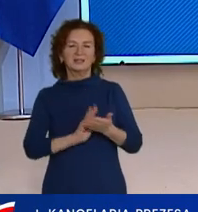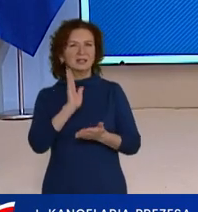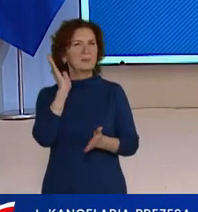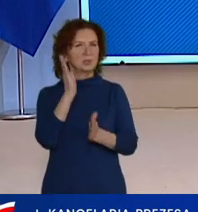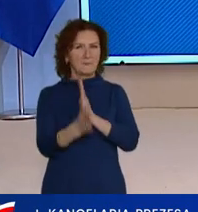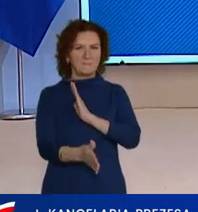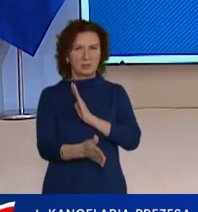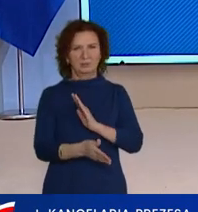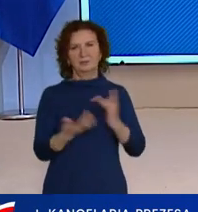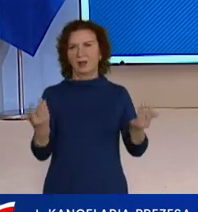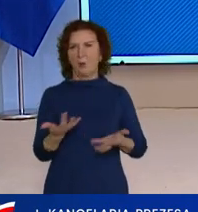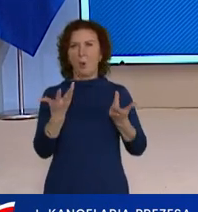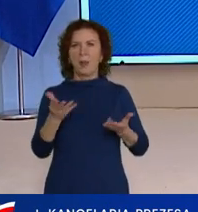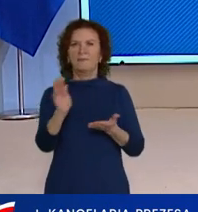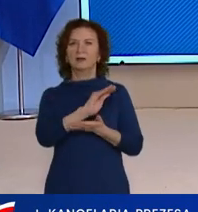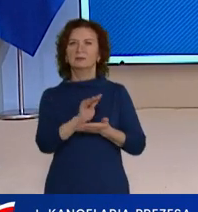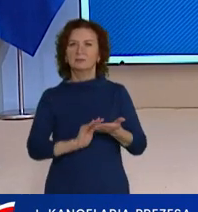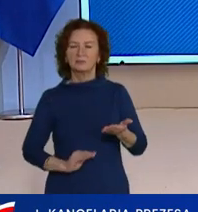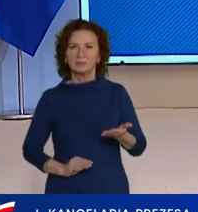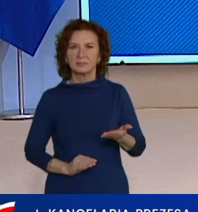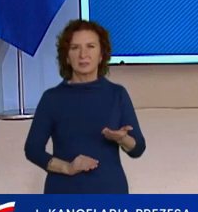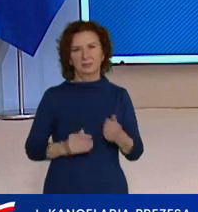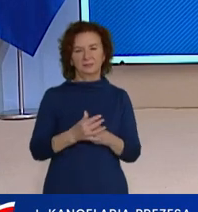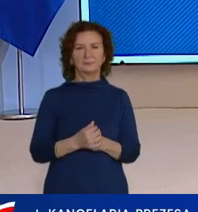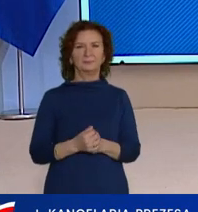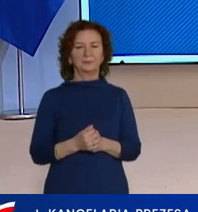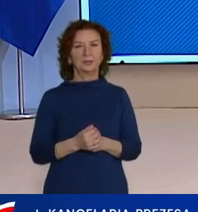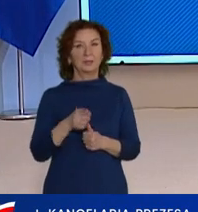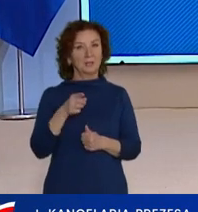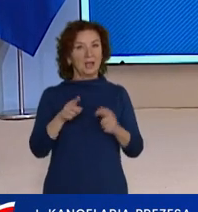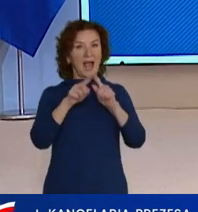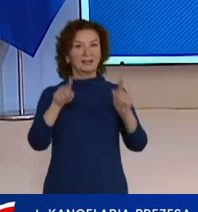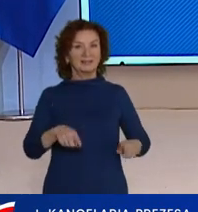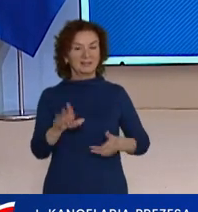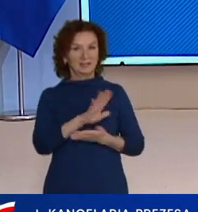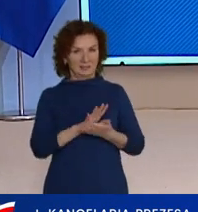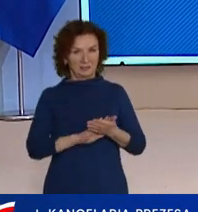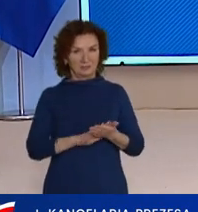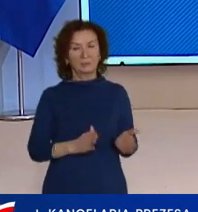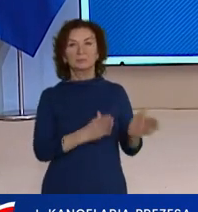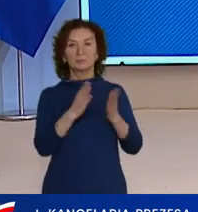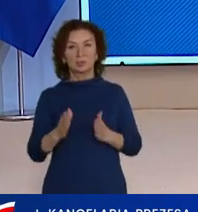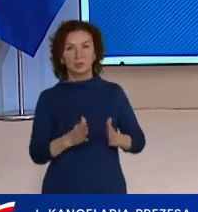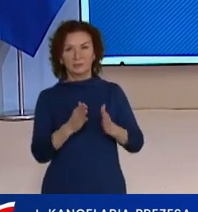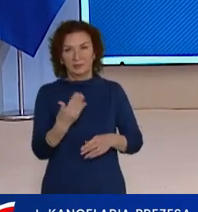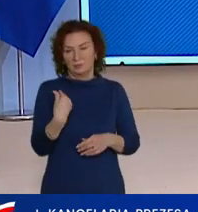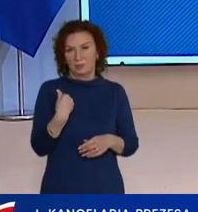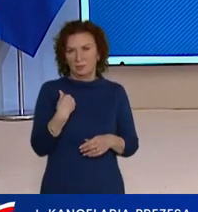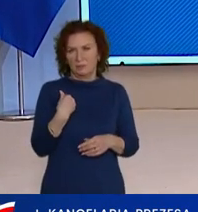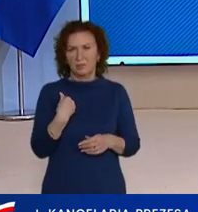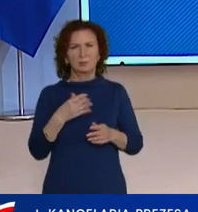prosty proces czy procedurę postępowania. Ta ankieta, którą przygotowaliśmy i która była